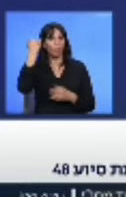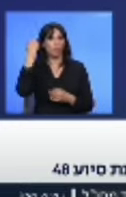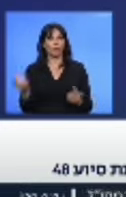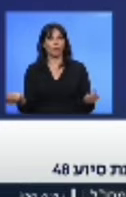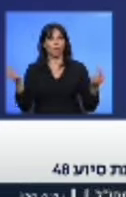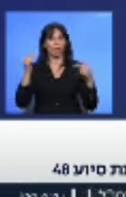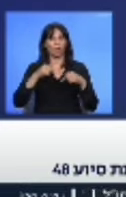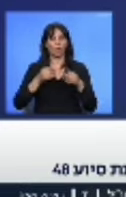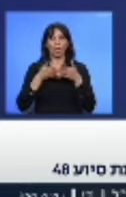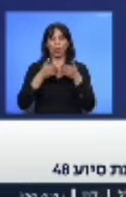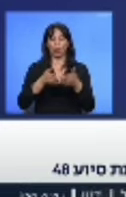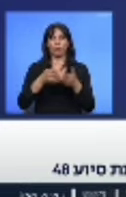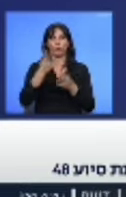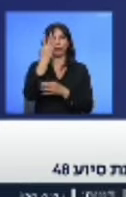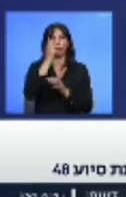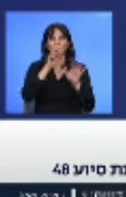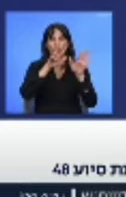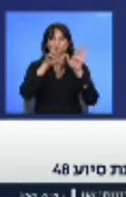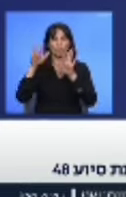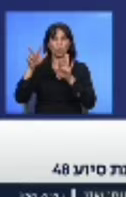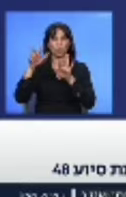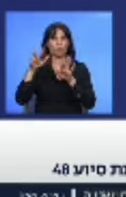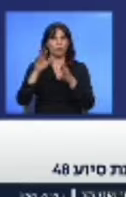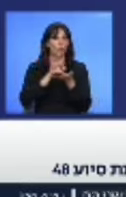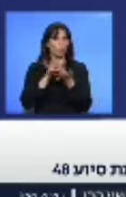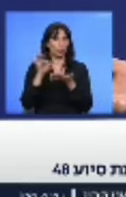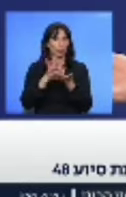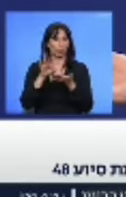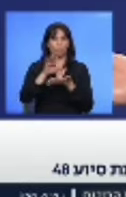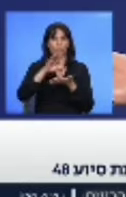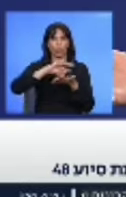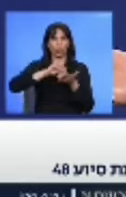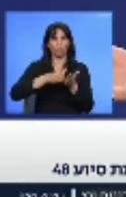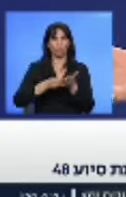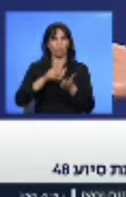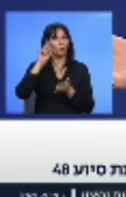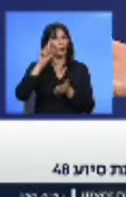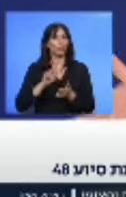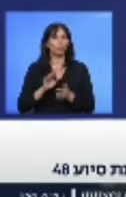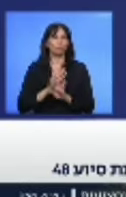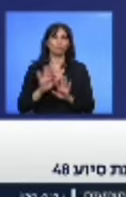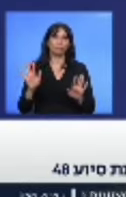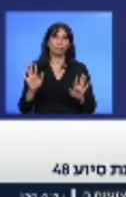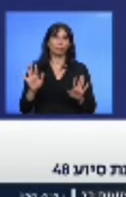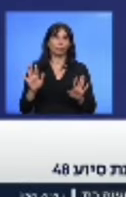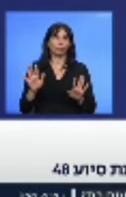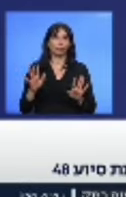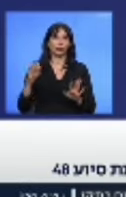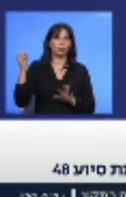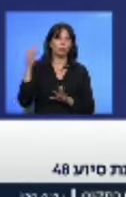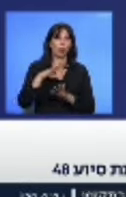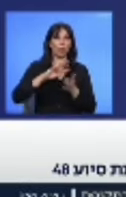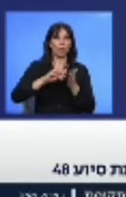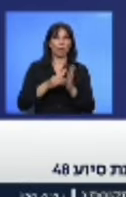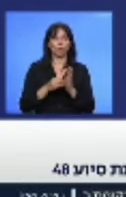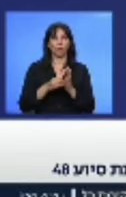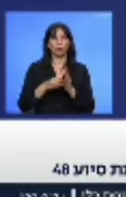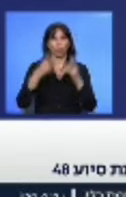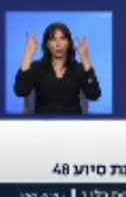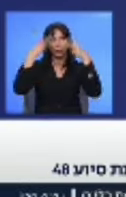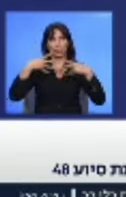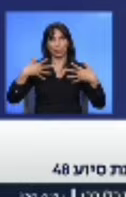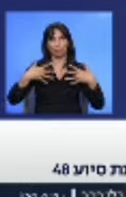48 בכפר קסם, ובתוך המשרדים שלה הם חתמו עליי, אבל הם לא ידעו. הם לא ידעו, הם באו לחתום שם על הסכם קואליציוני, הם לא ידעו שזה עמותה